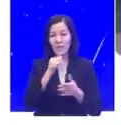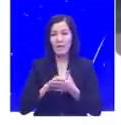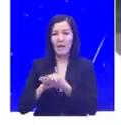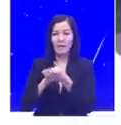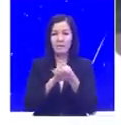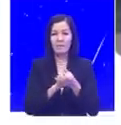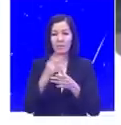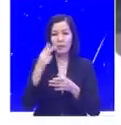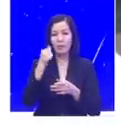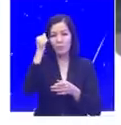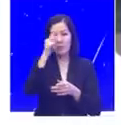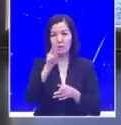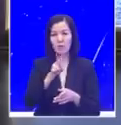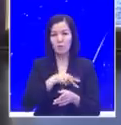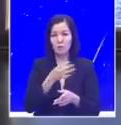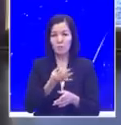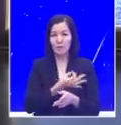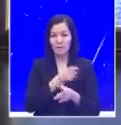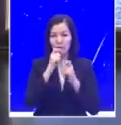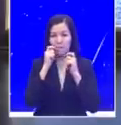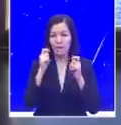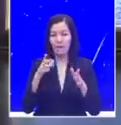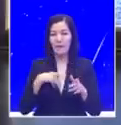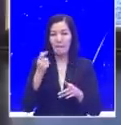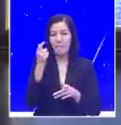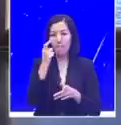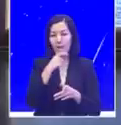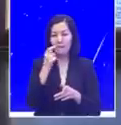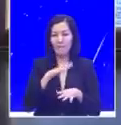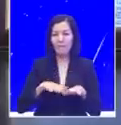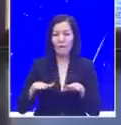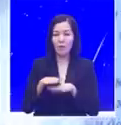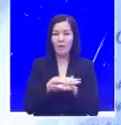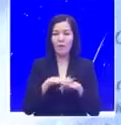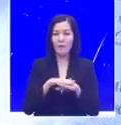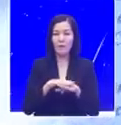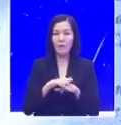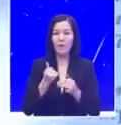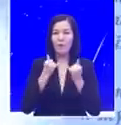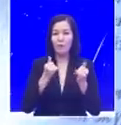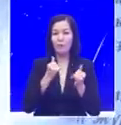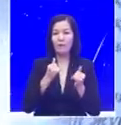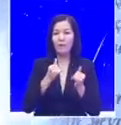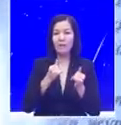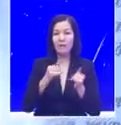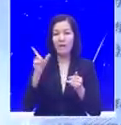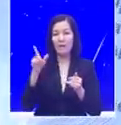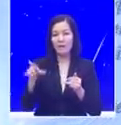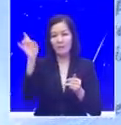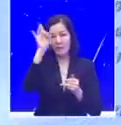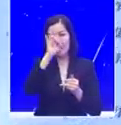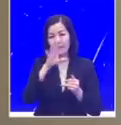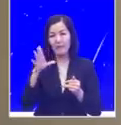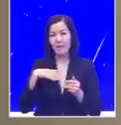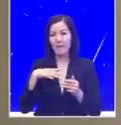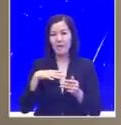Ассамблеясына 20 жыл төсбелгілермен марапатталып, Панфилов ауданының құрметті азаматы атағына ие болған еді. Қайраткерді соңғы сапарға